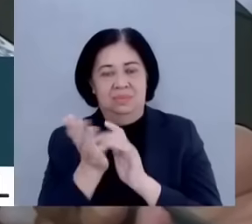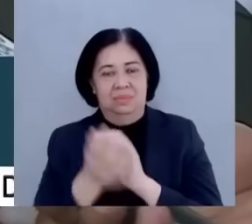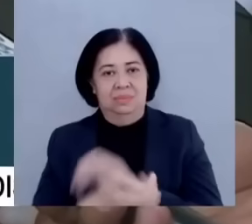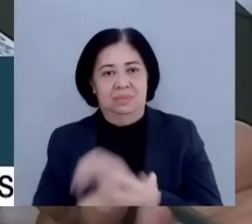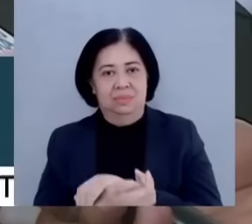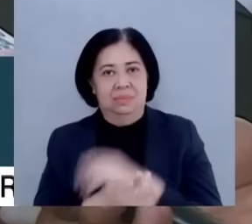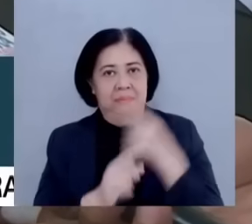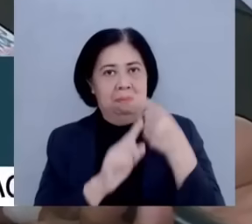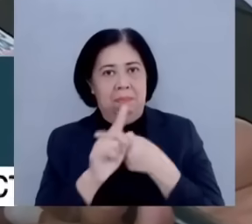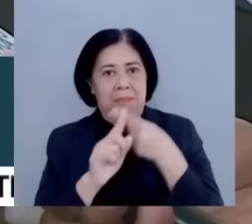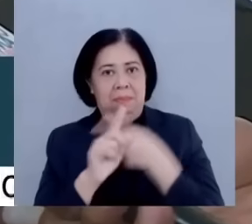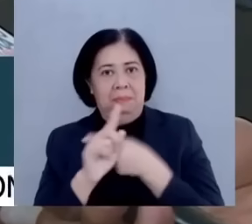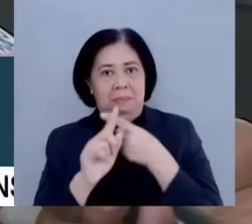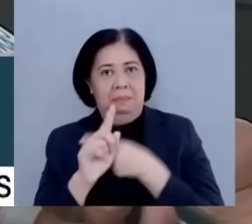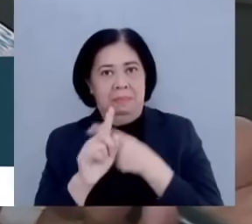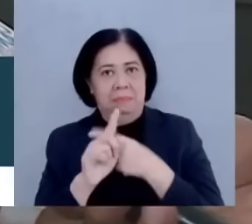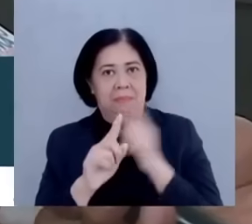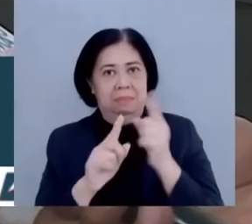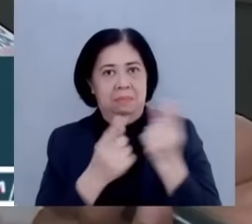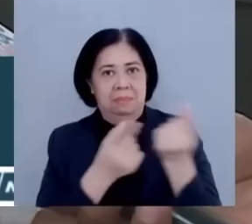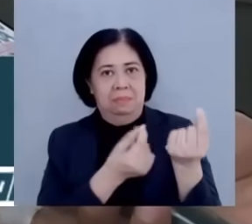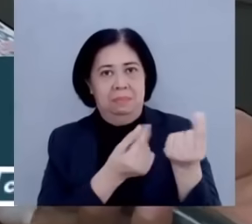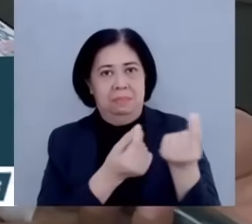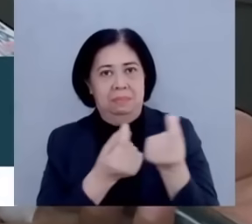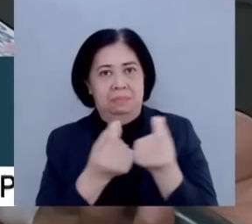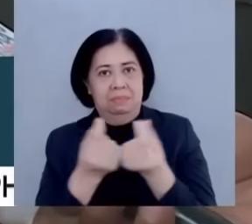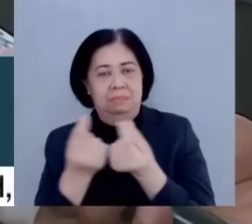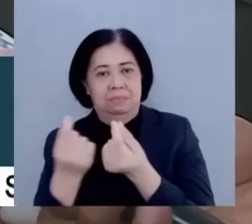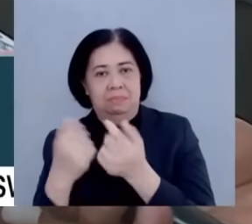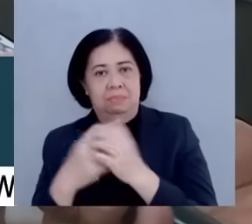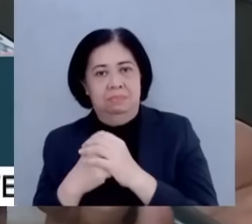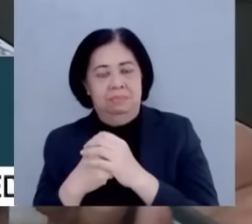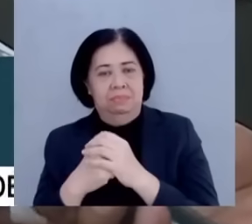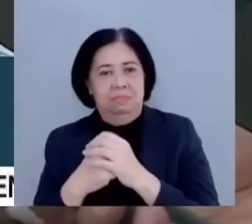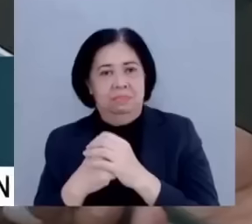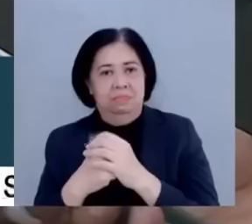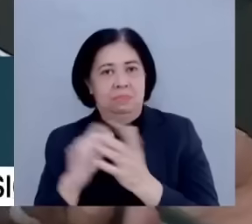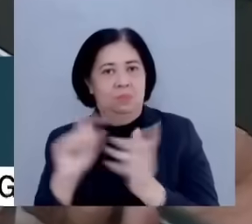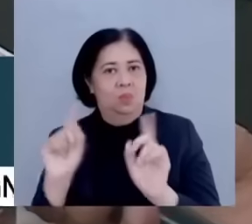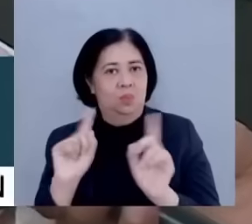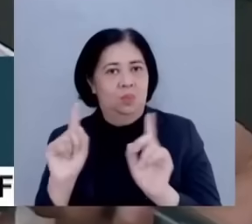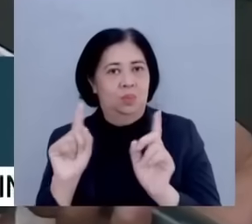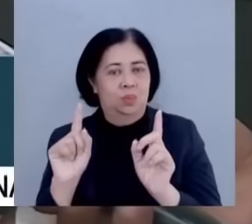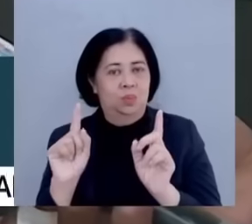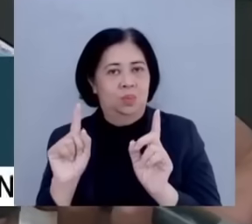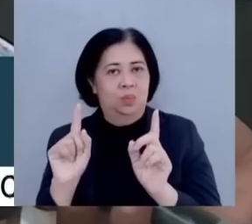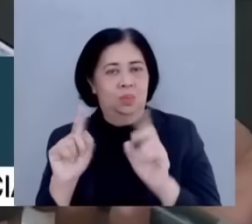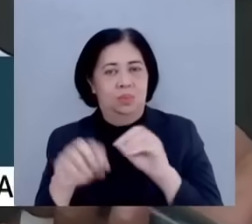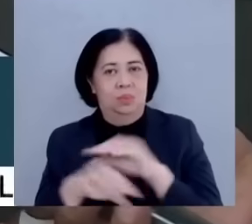buwan-buwan ano ang gagawin at ano ang i-implement.